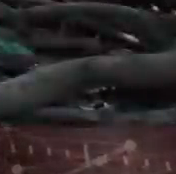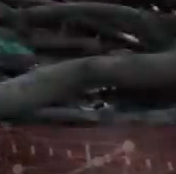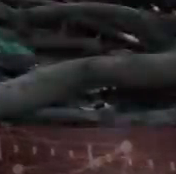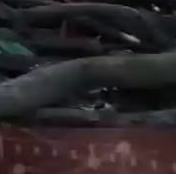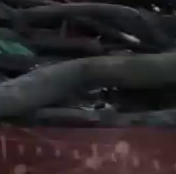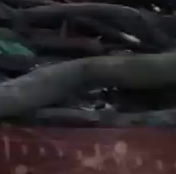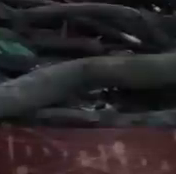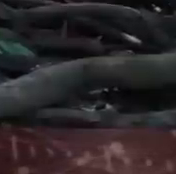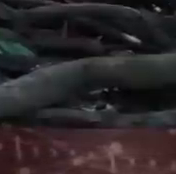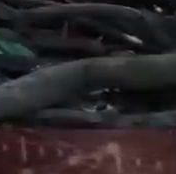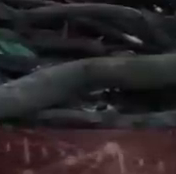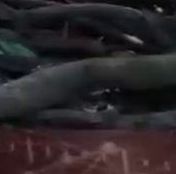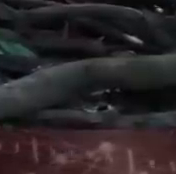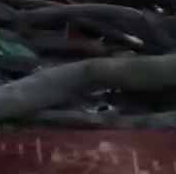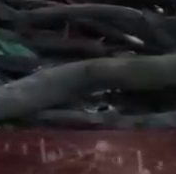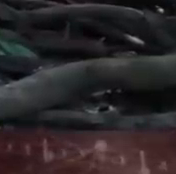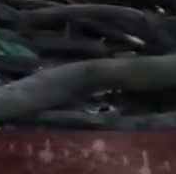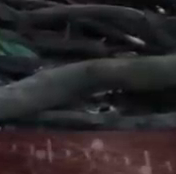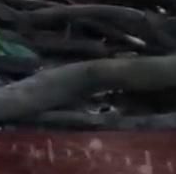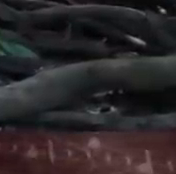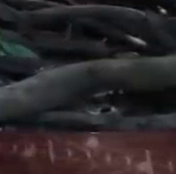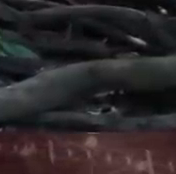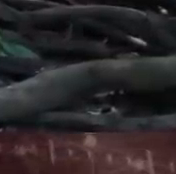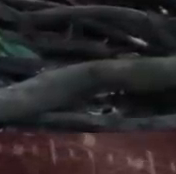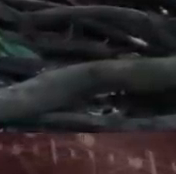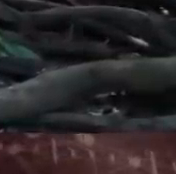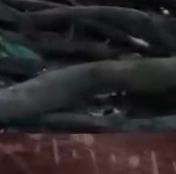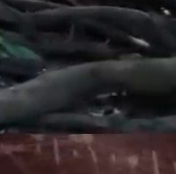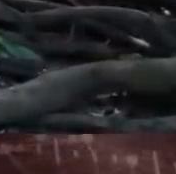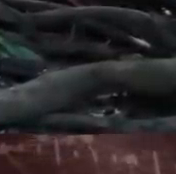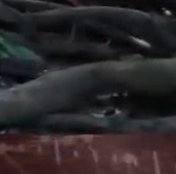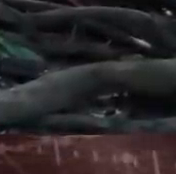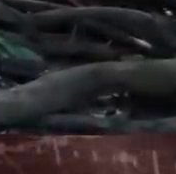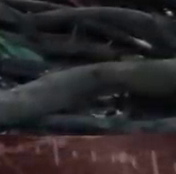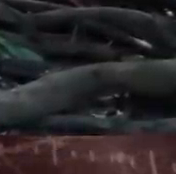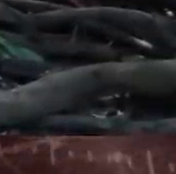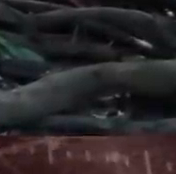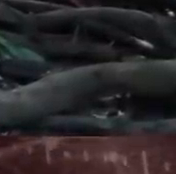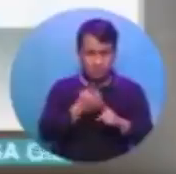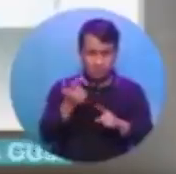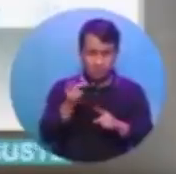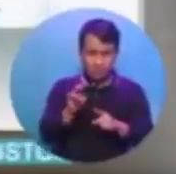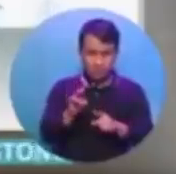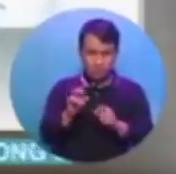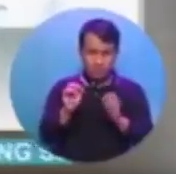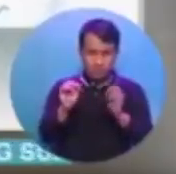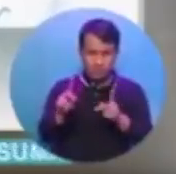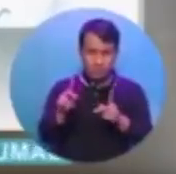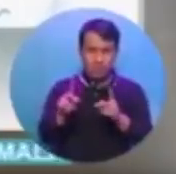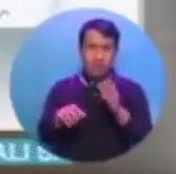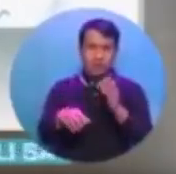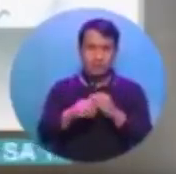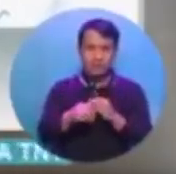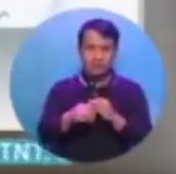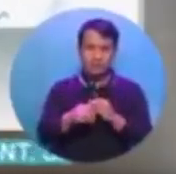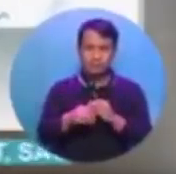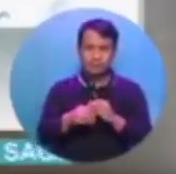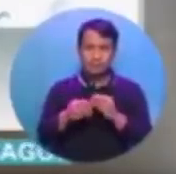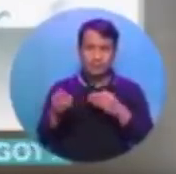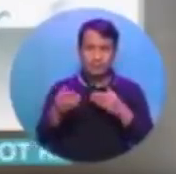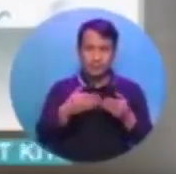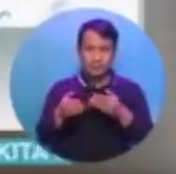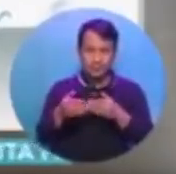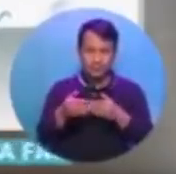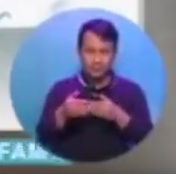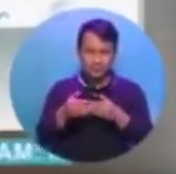Bayang Patak contra polio noong September 14 up to September 27. Okay. Ang